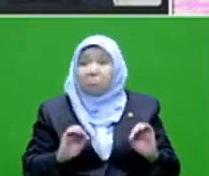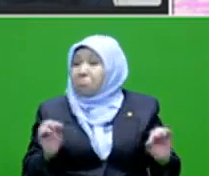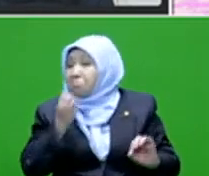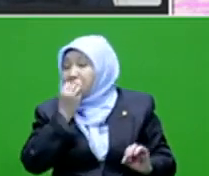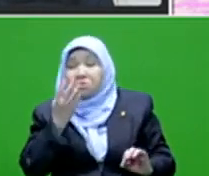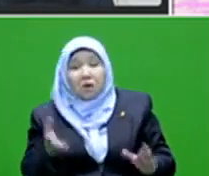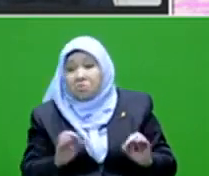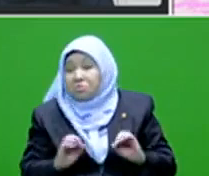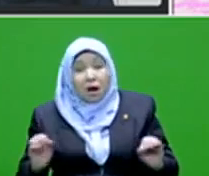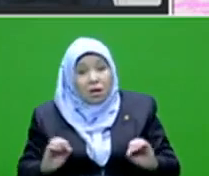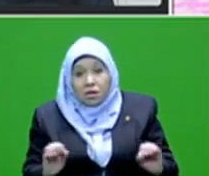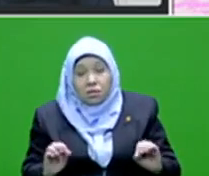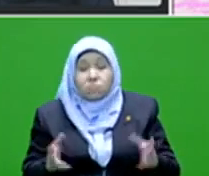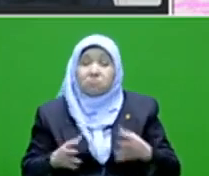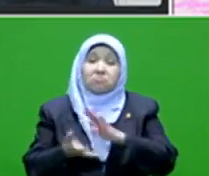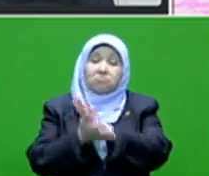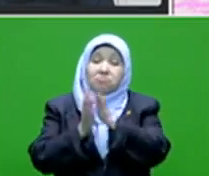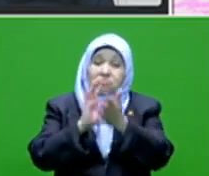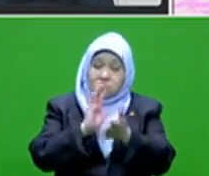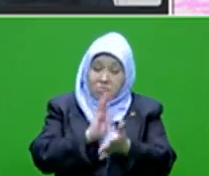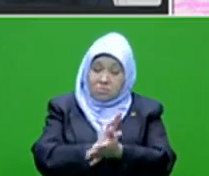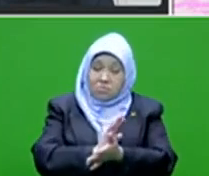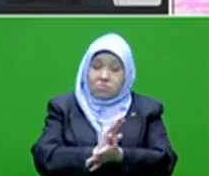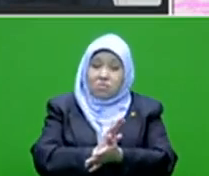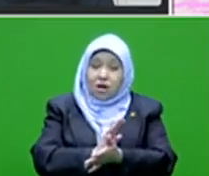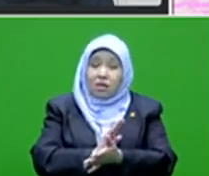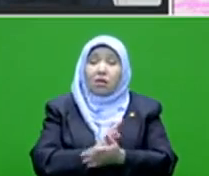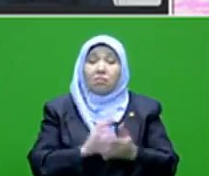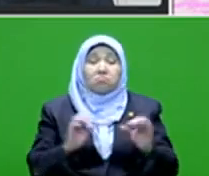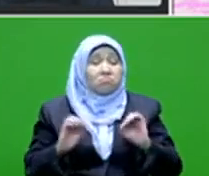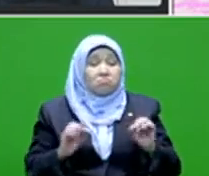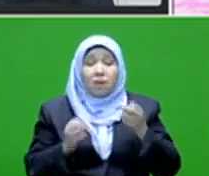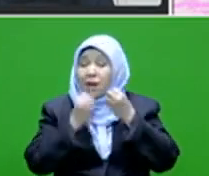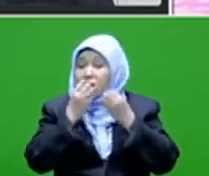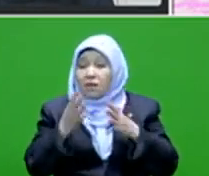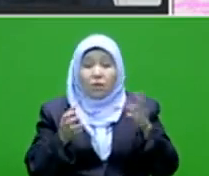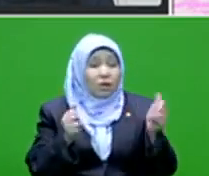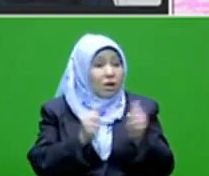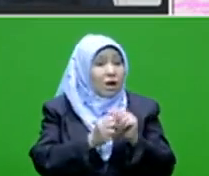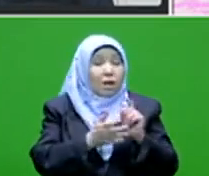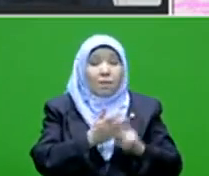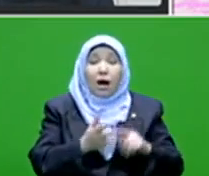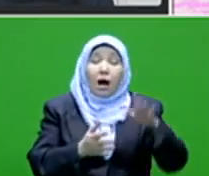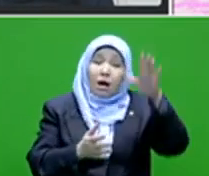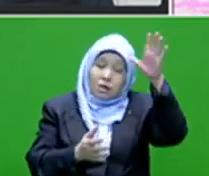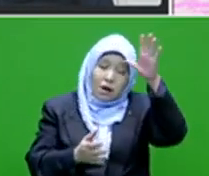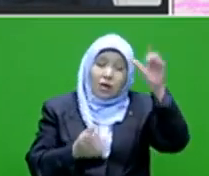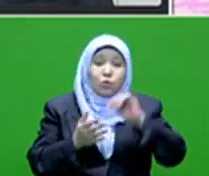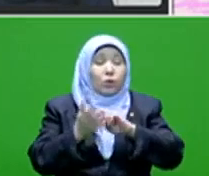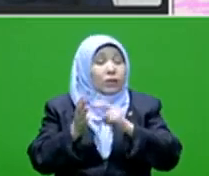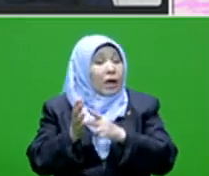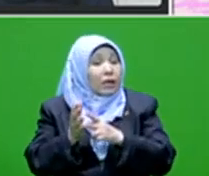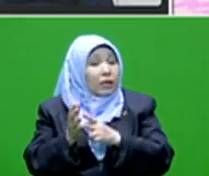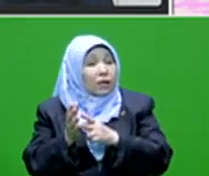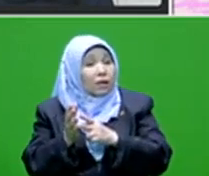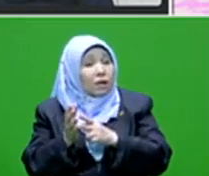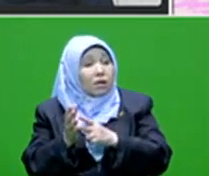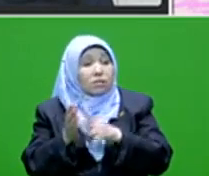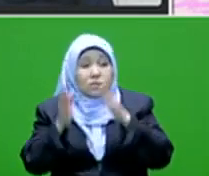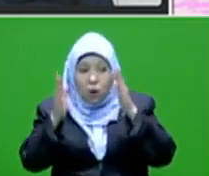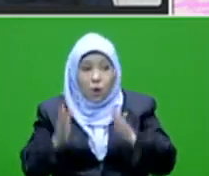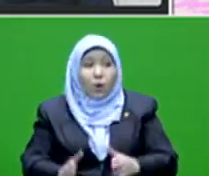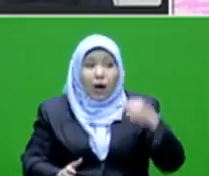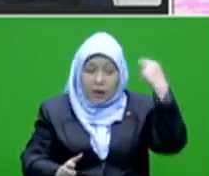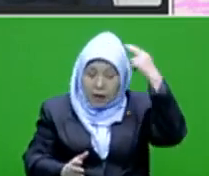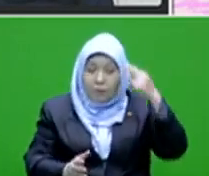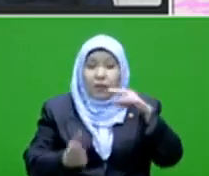abati inni ra'aitu ahada asyara kaukaba wa syamsa wal qamara ra'aitu bli sajidin. Ya, aku nampak itu tanda sebagai seorang Nabi. Jadi